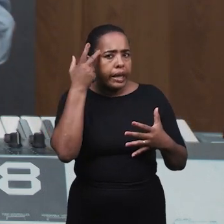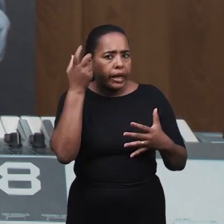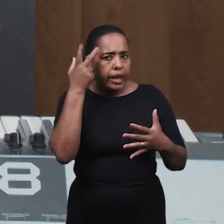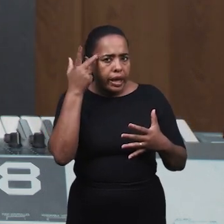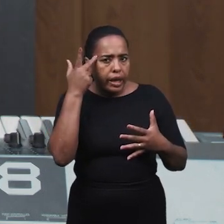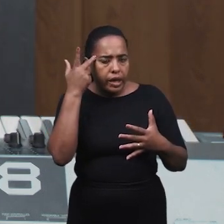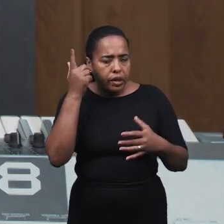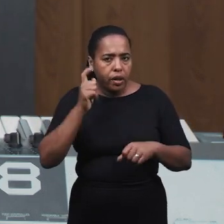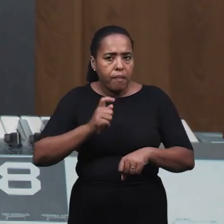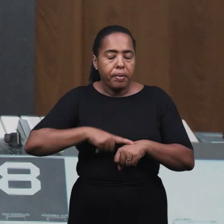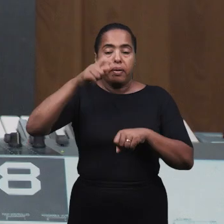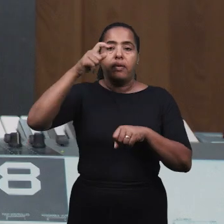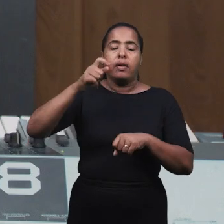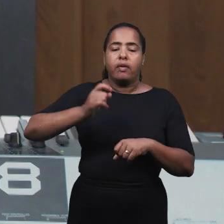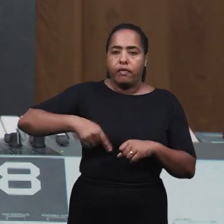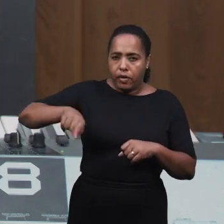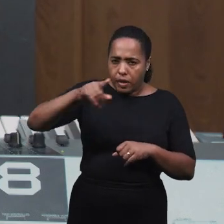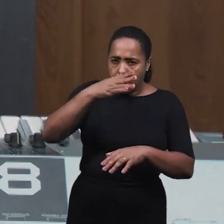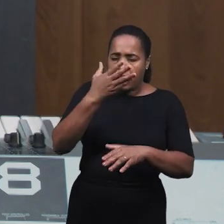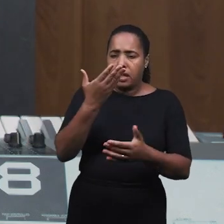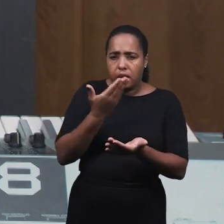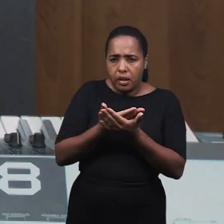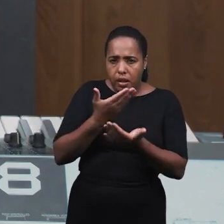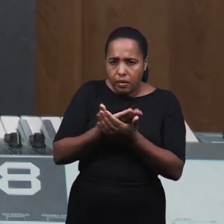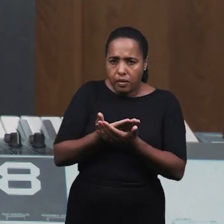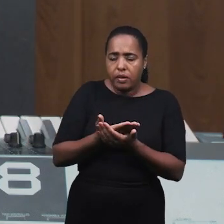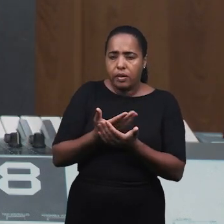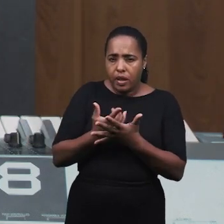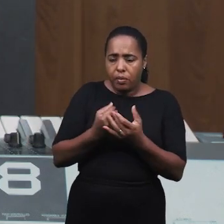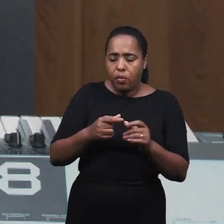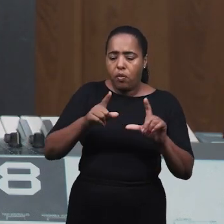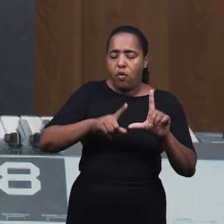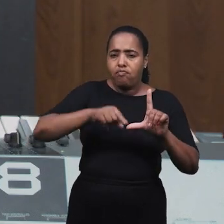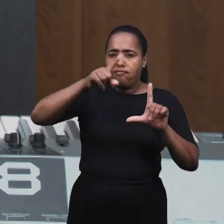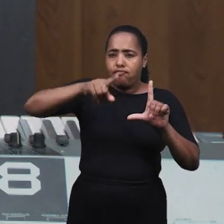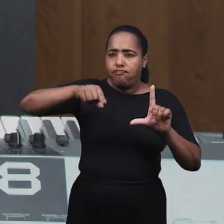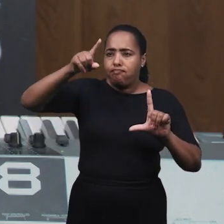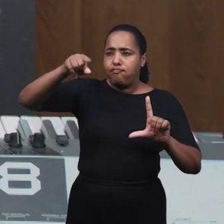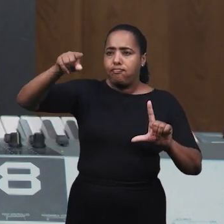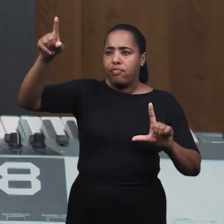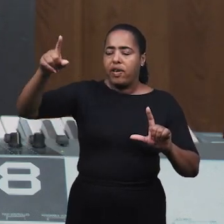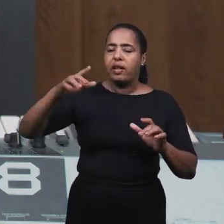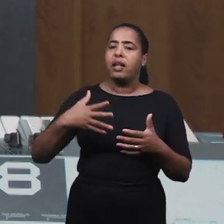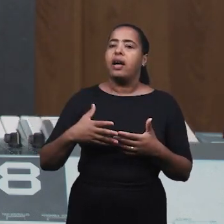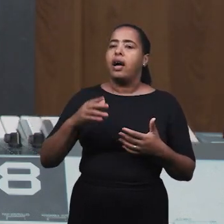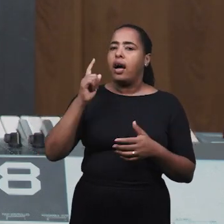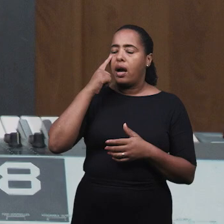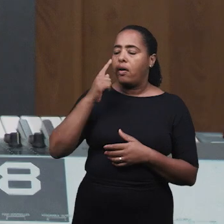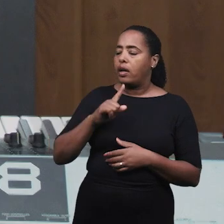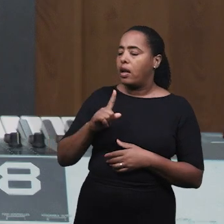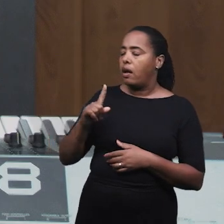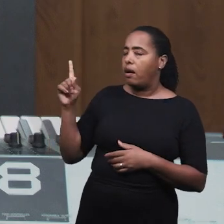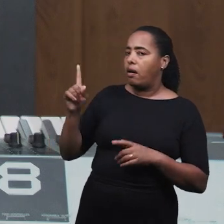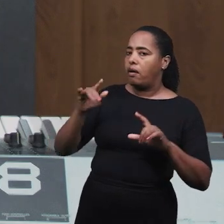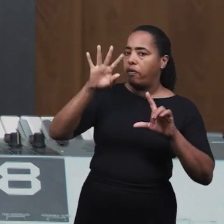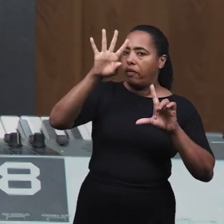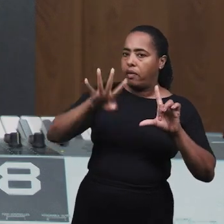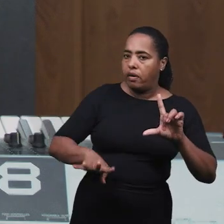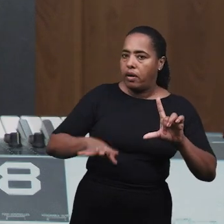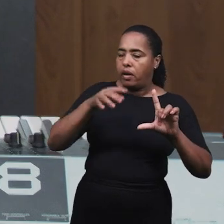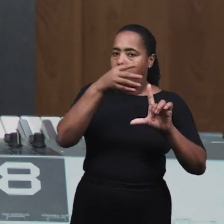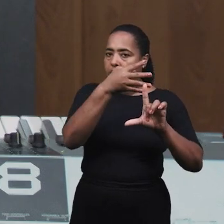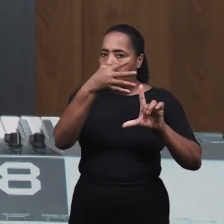naturelle et aussi de forme automatique, que vous ayez étudié beaucoup cette gamme. Ici, nous voyons la gamme dans